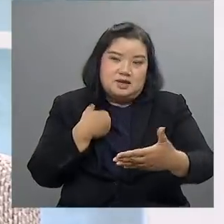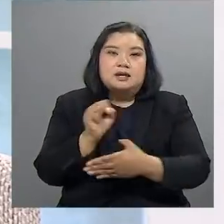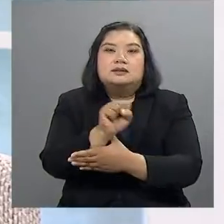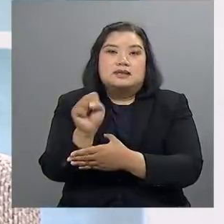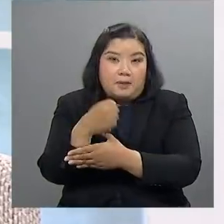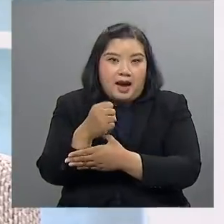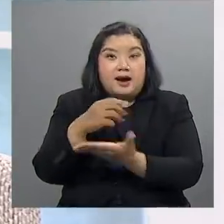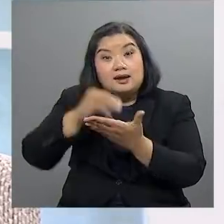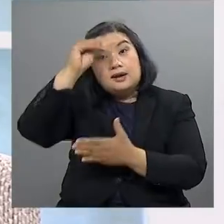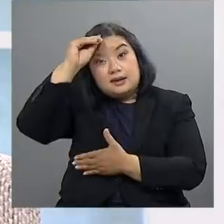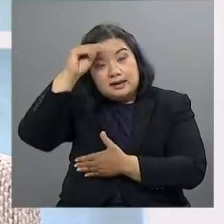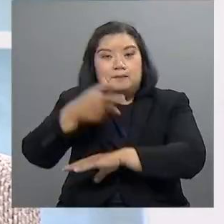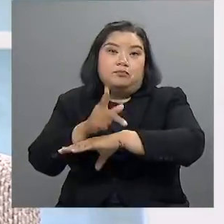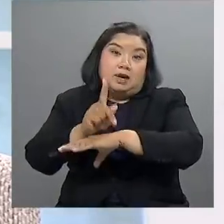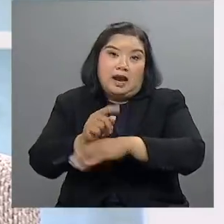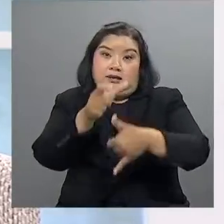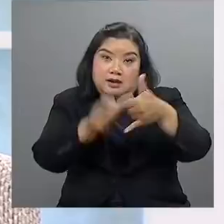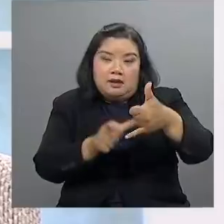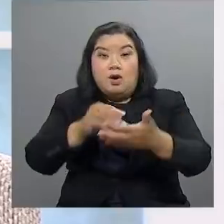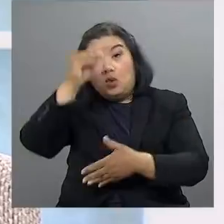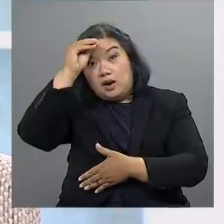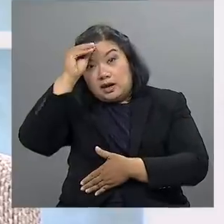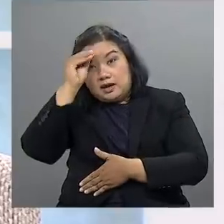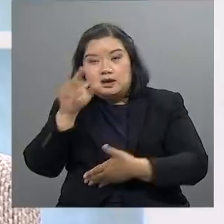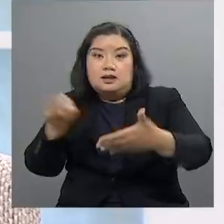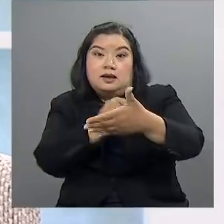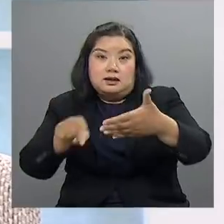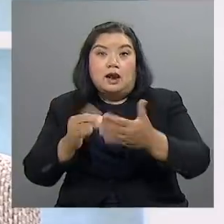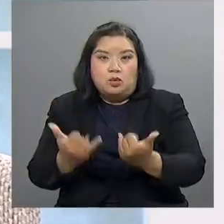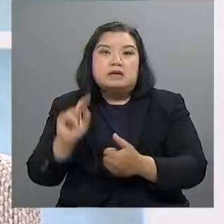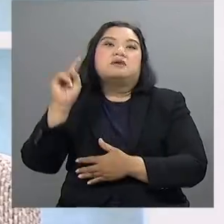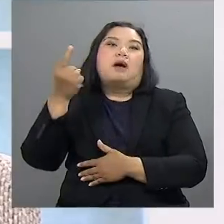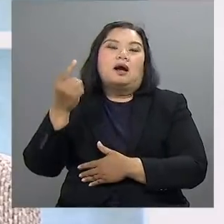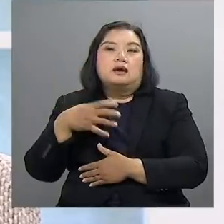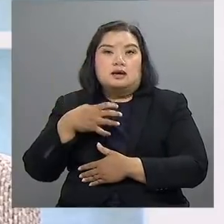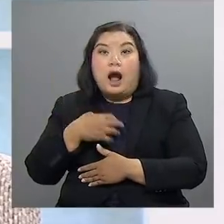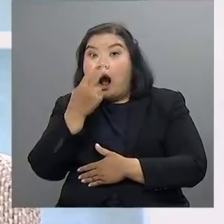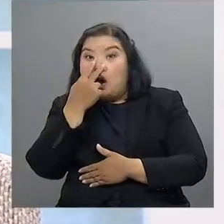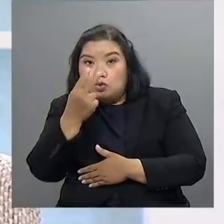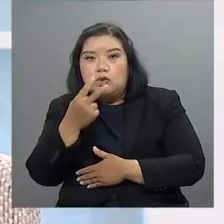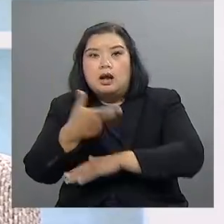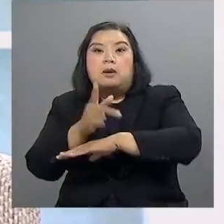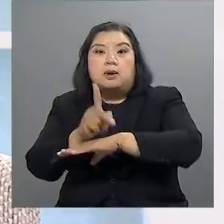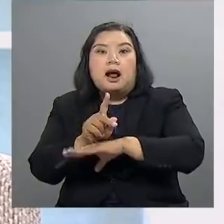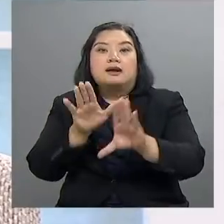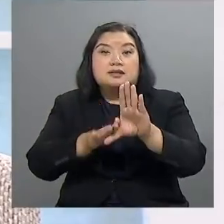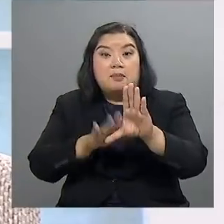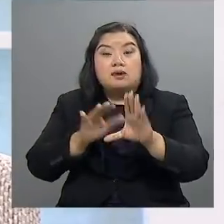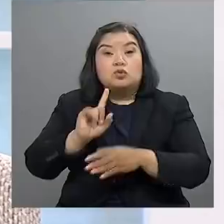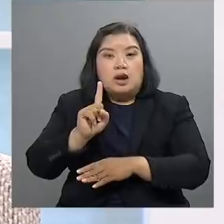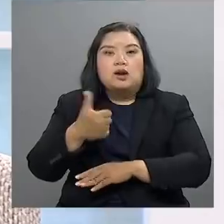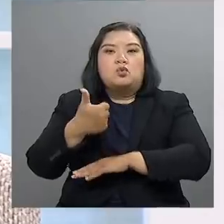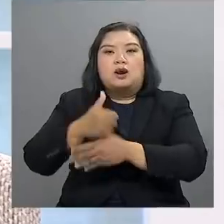ครับวันนี้จะพาคุณผู้ชมไปดูบรรยากาศของการเลือกตั้งประธานนักเรียนที่โรงเรียนแห่งหนึ่งจังหวัดสระบุรีที่น่าสนใจ